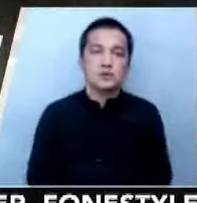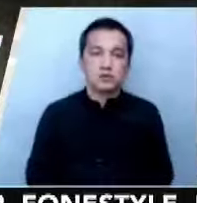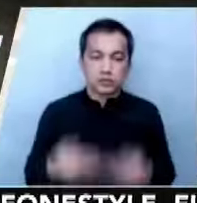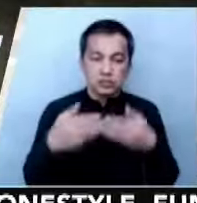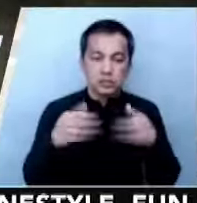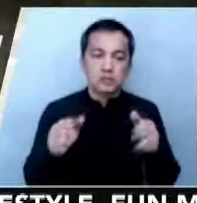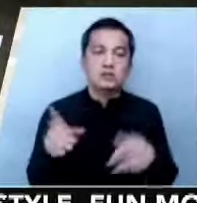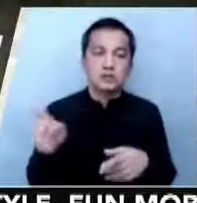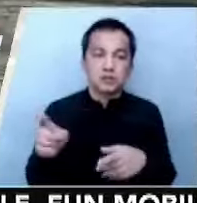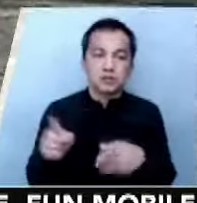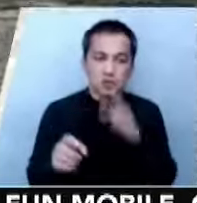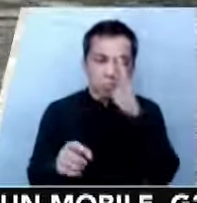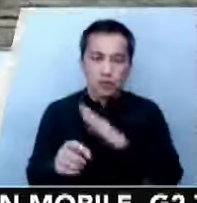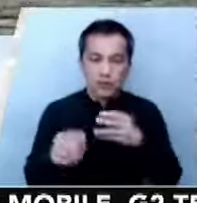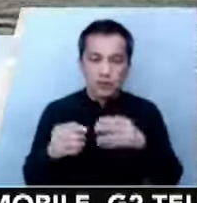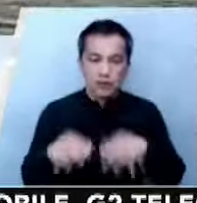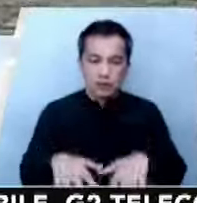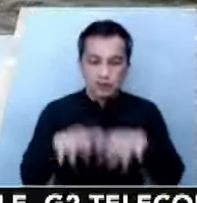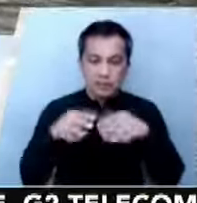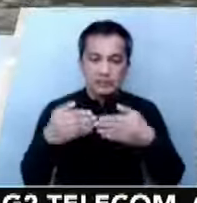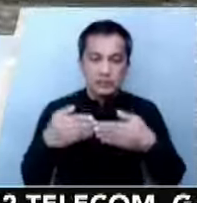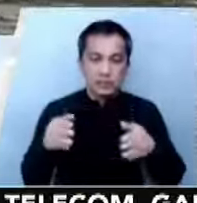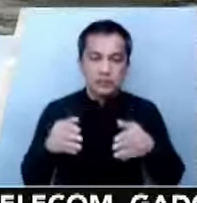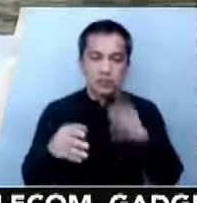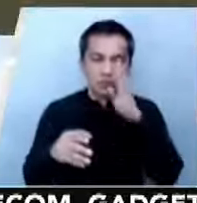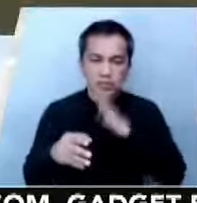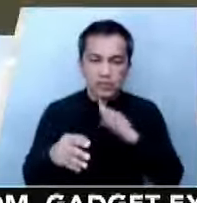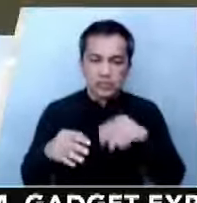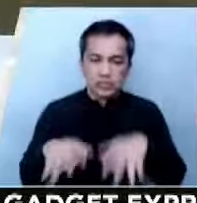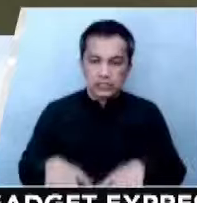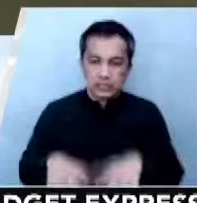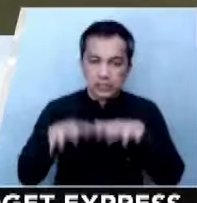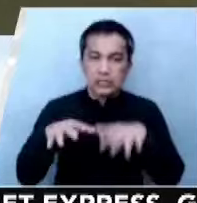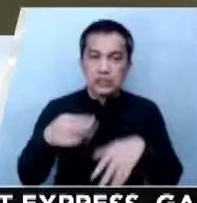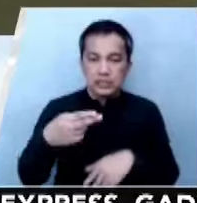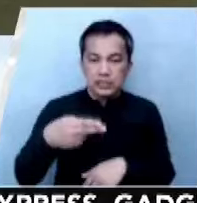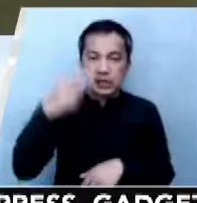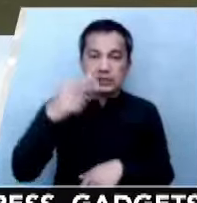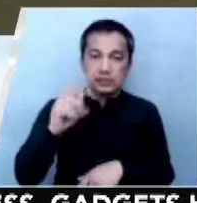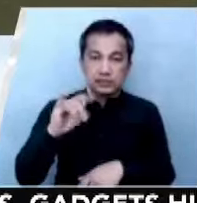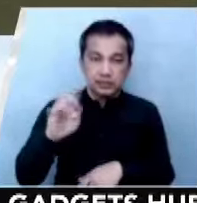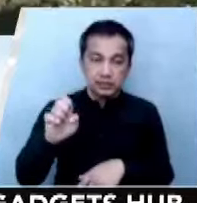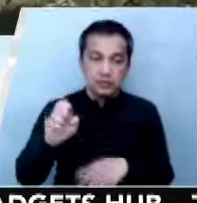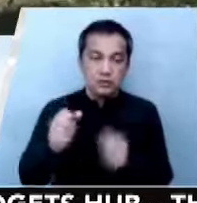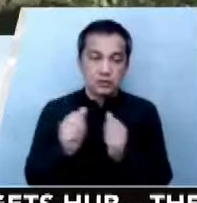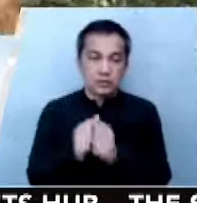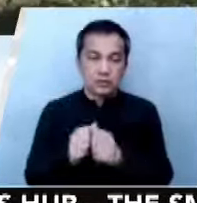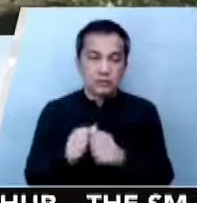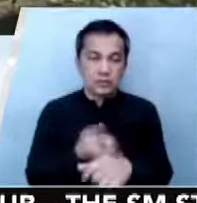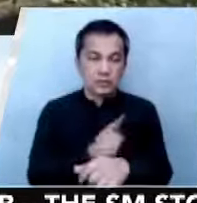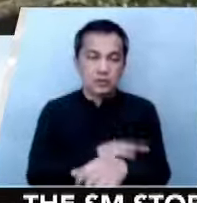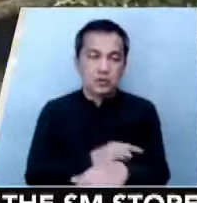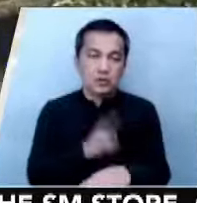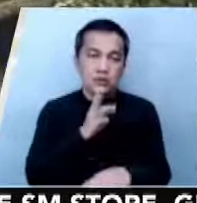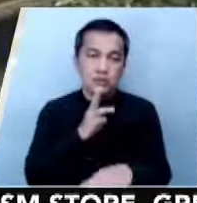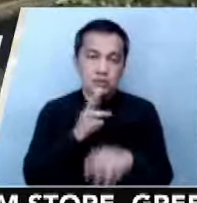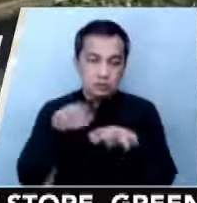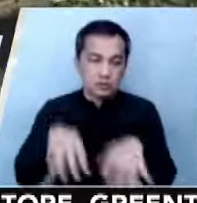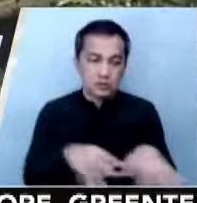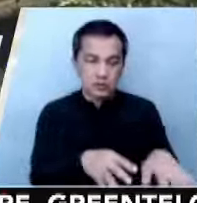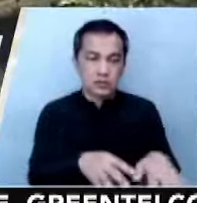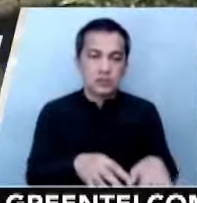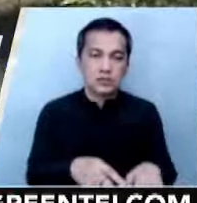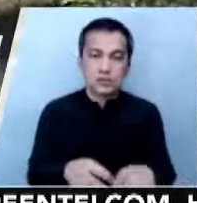raw ang floodgate kaya hindi na nito kinaya ang high tide na sinabayan pa ng malakas na agos ng tubig sa creek. Yung pagkakasira din po ng